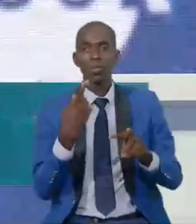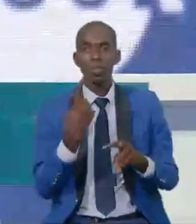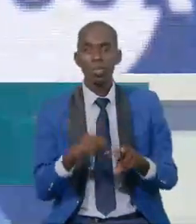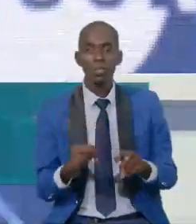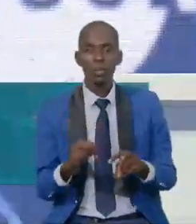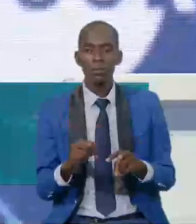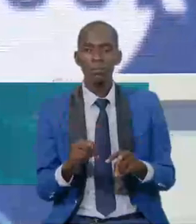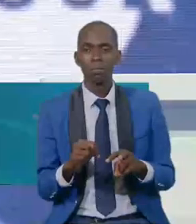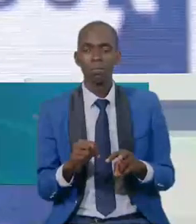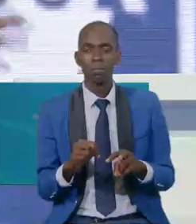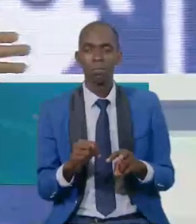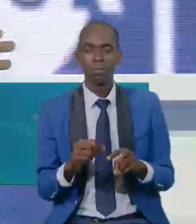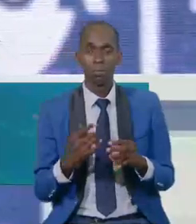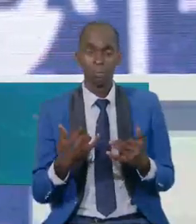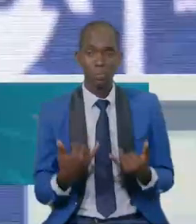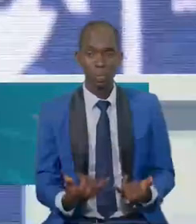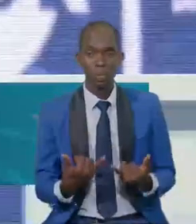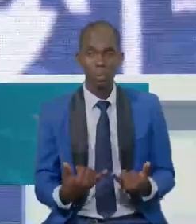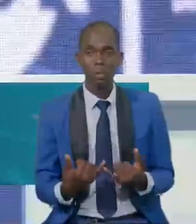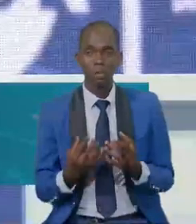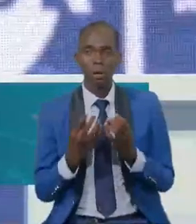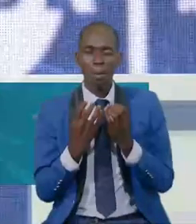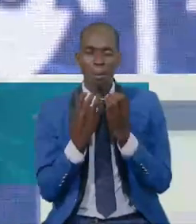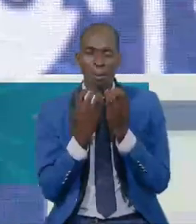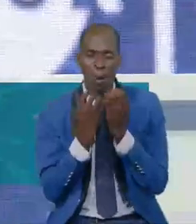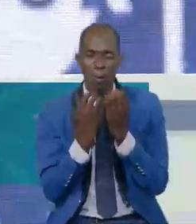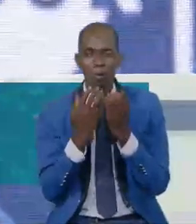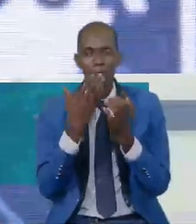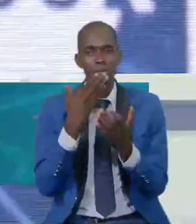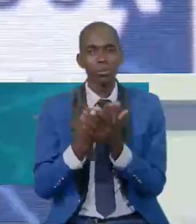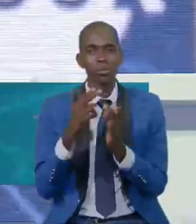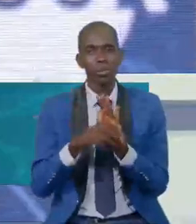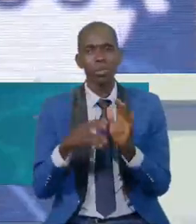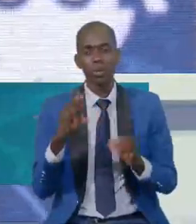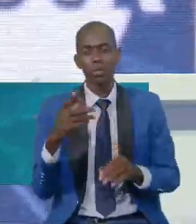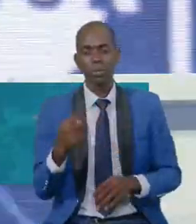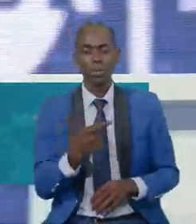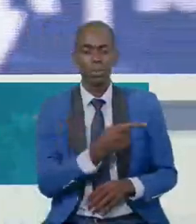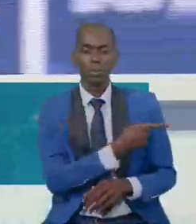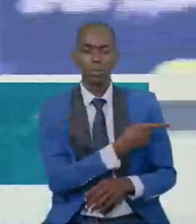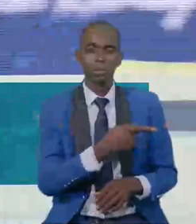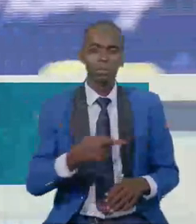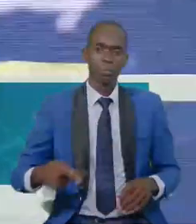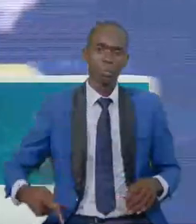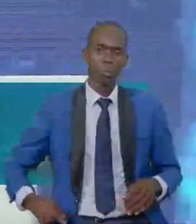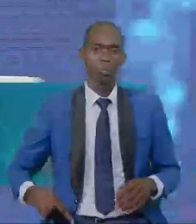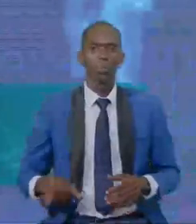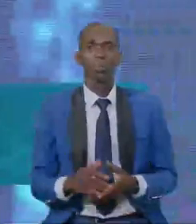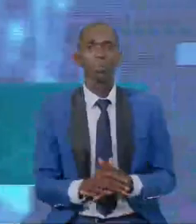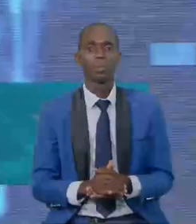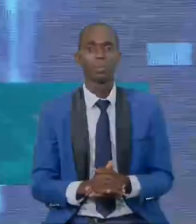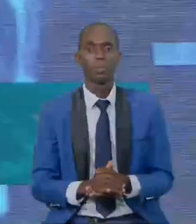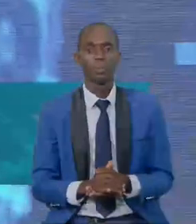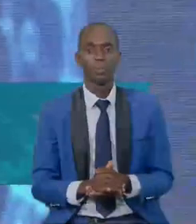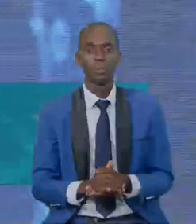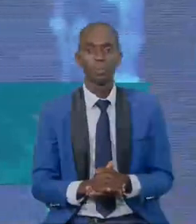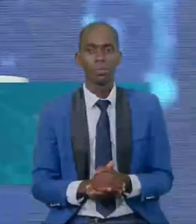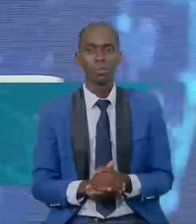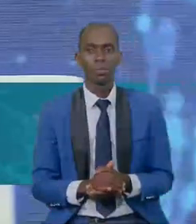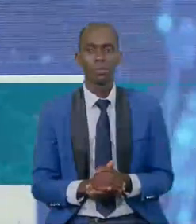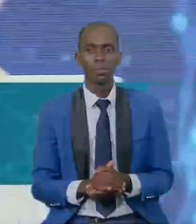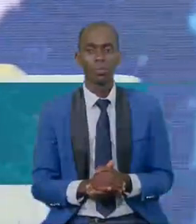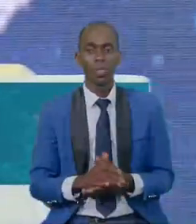present precious goodness of the prince. La bonté précieuse et présente du prince.